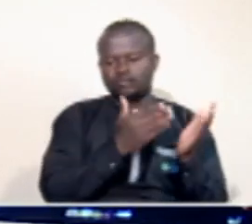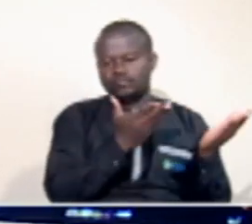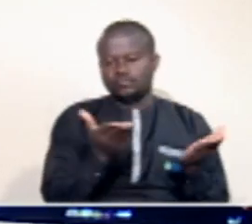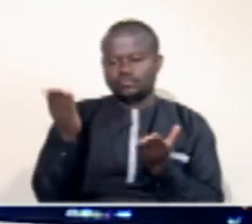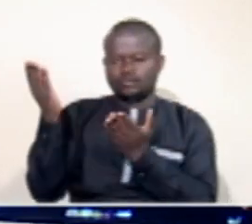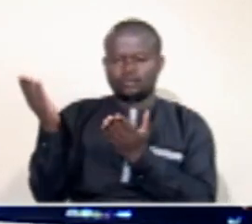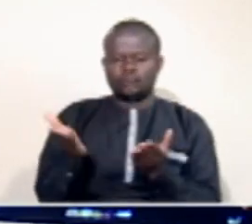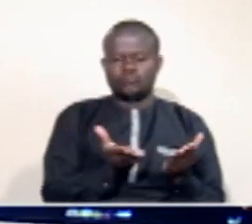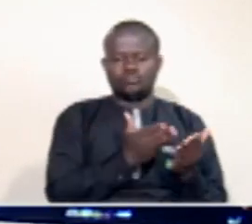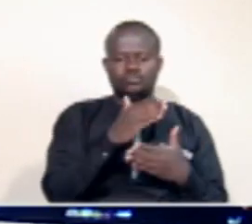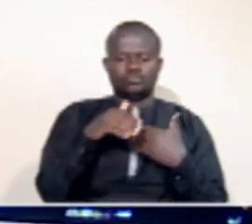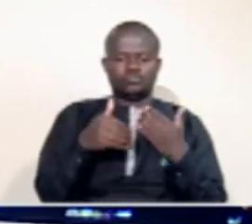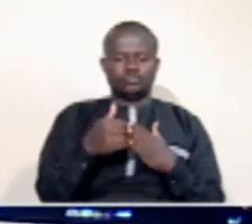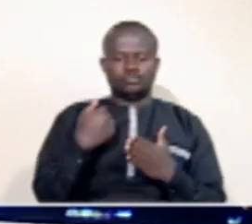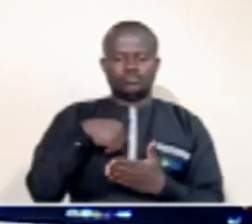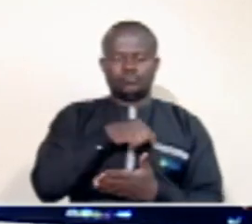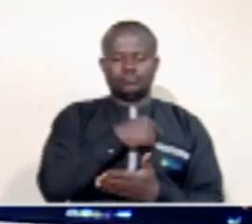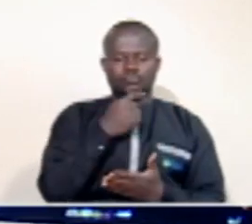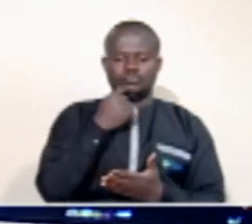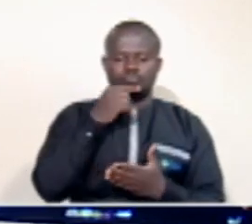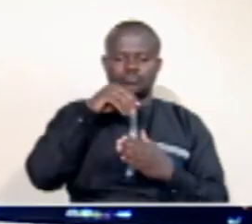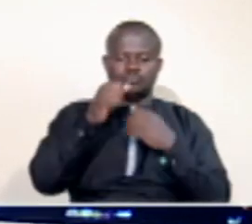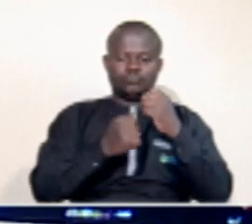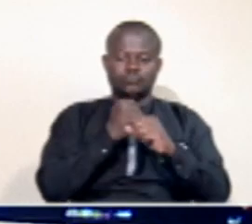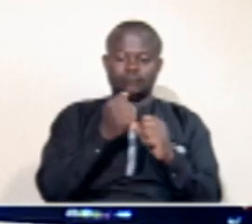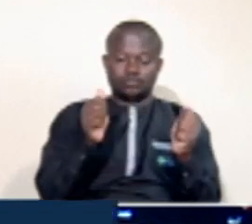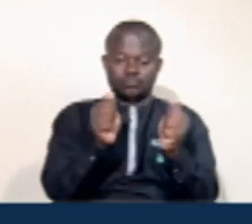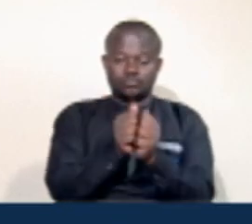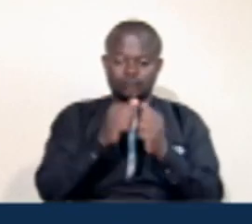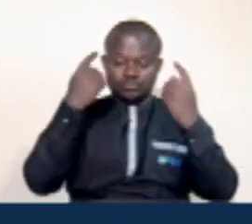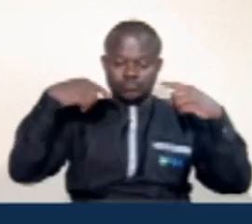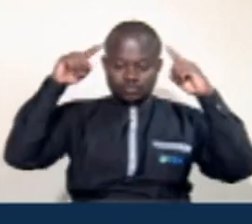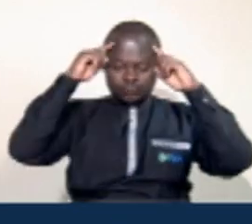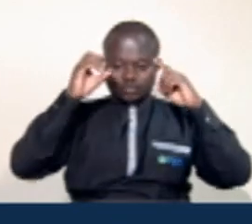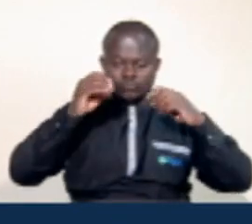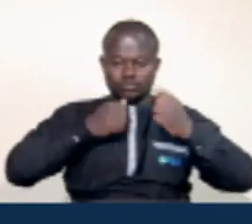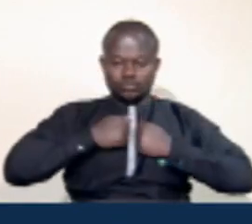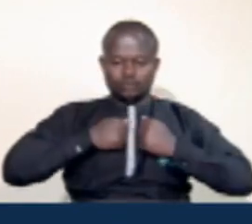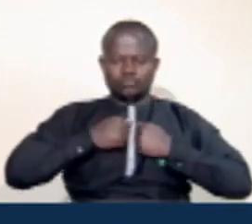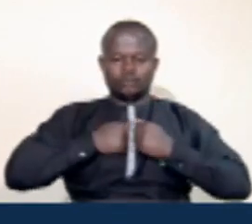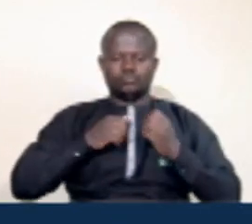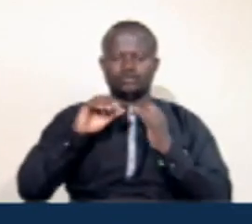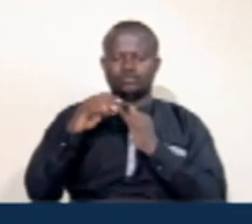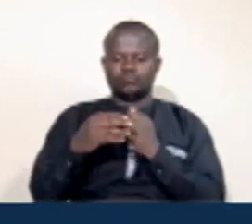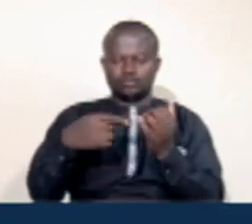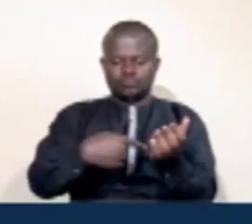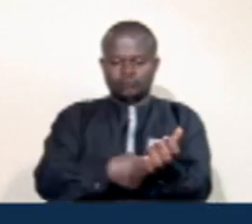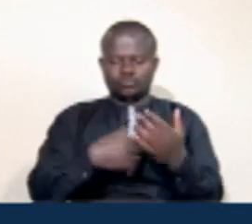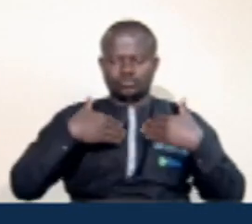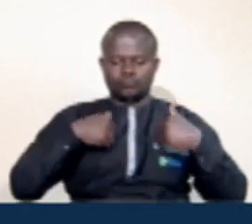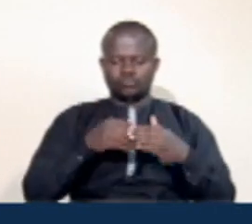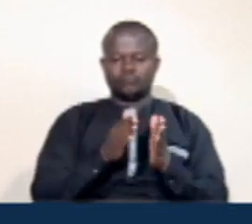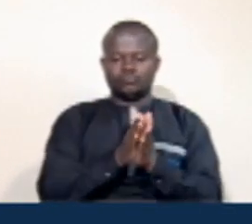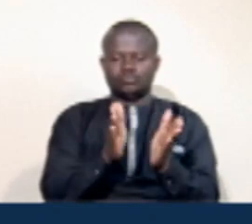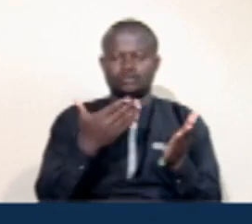ikaze makuru ajyanye n'uburezi. Aho imyaka ibaye 10 kaminuza y'u Rwanda ishami ry'ubuvuzi n'ubuzima